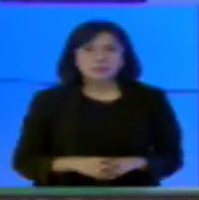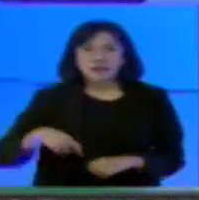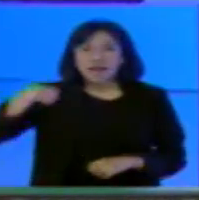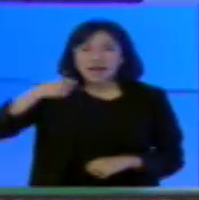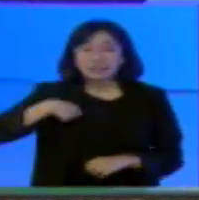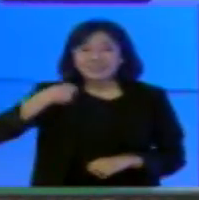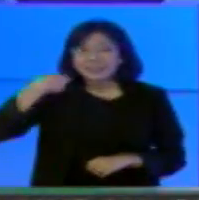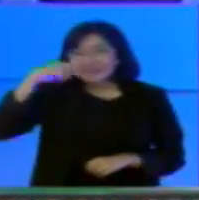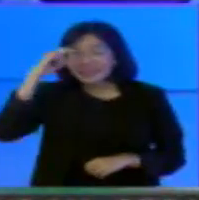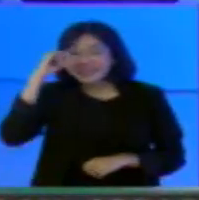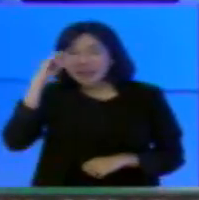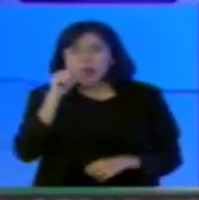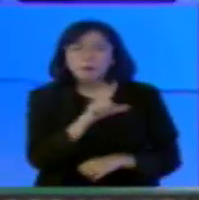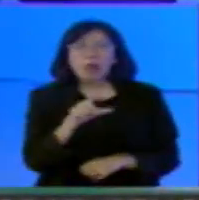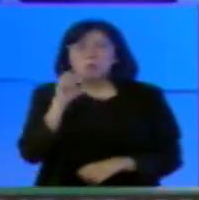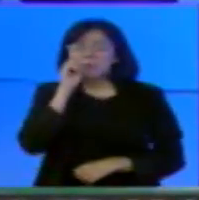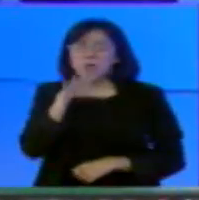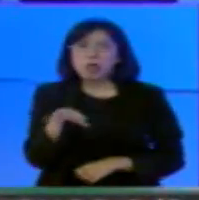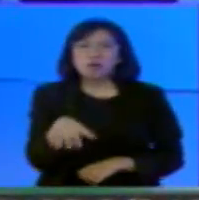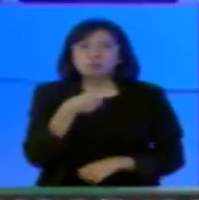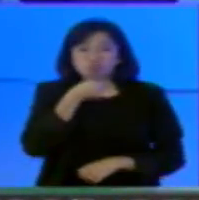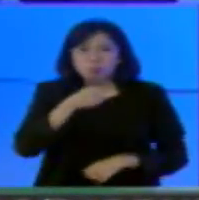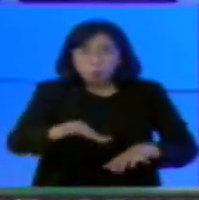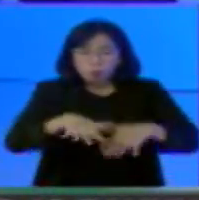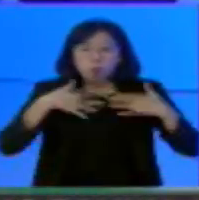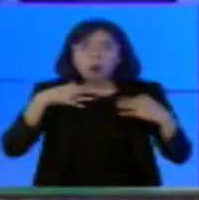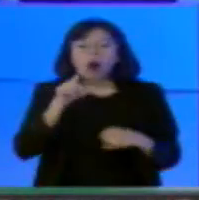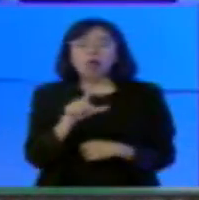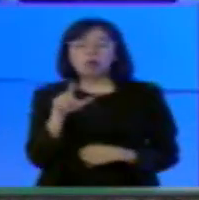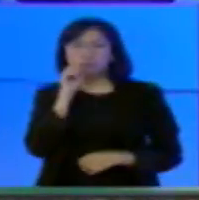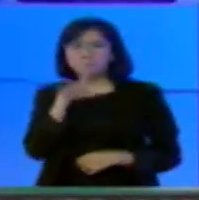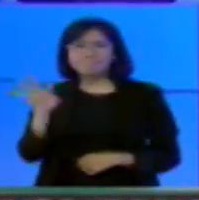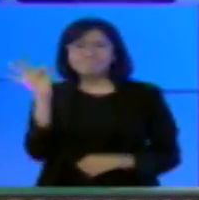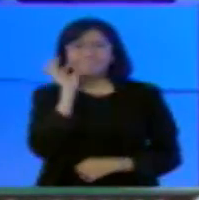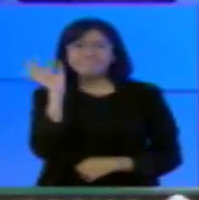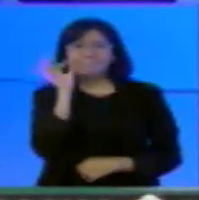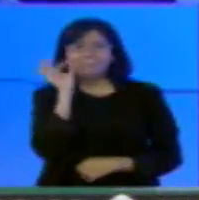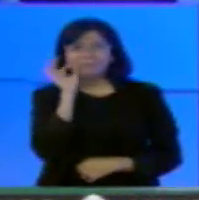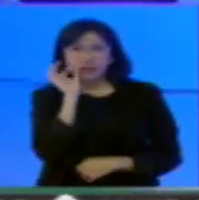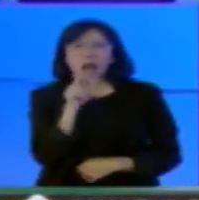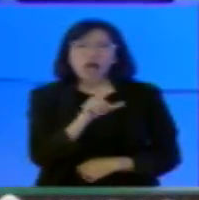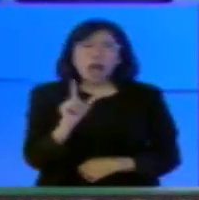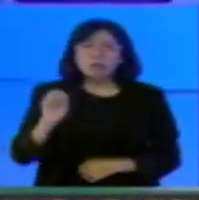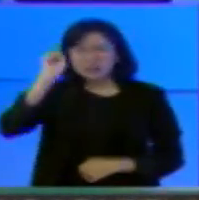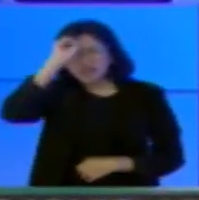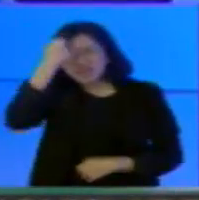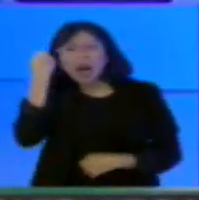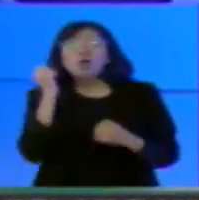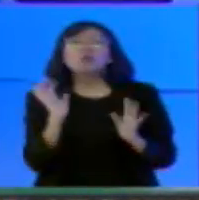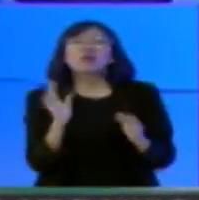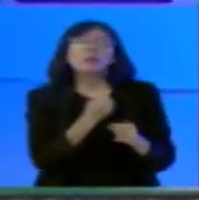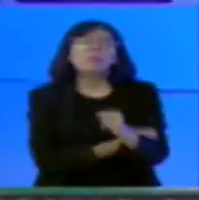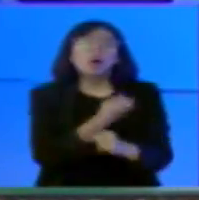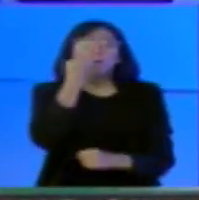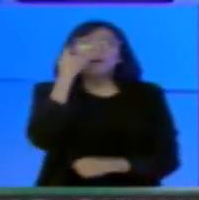Selebgram Lucinta Luna meminta maaf di hadapan awak media terkait kasus narkoba yang menjeratnya. Lucinta mengaku menyesal karena